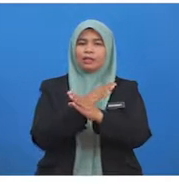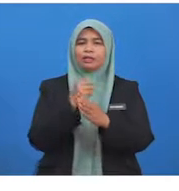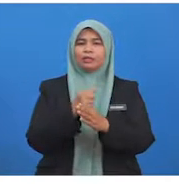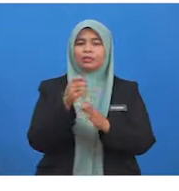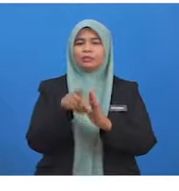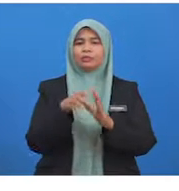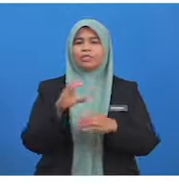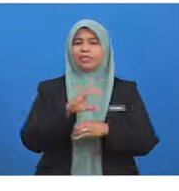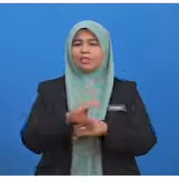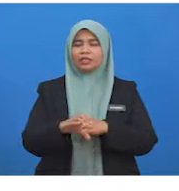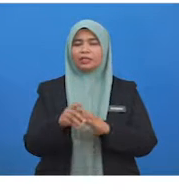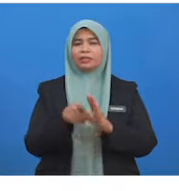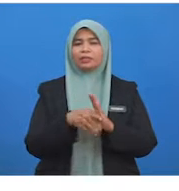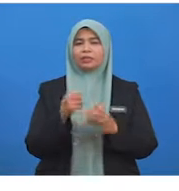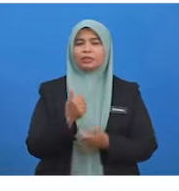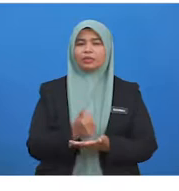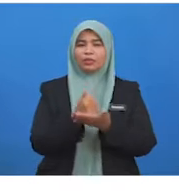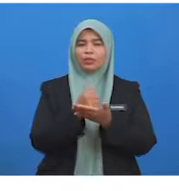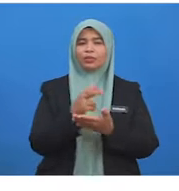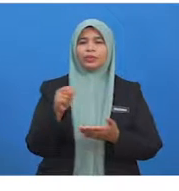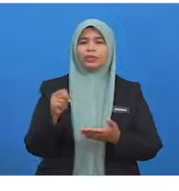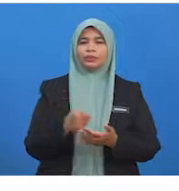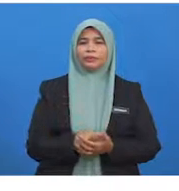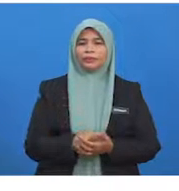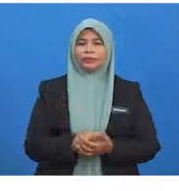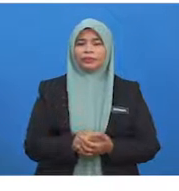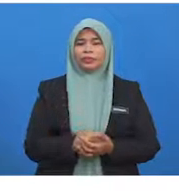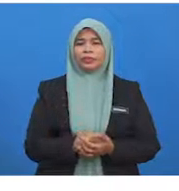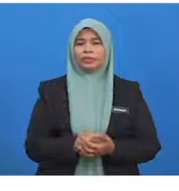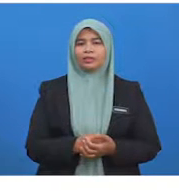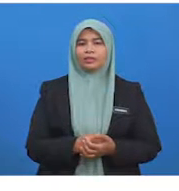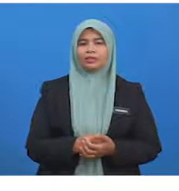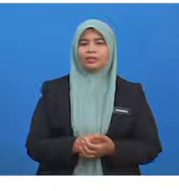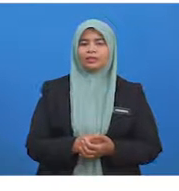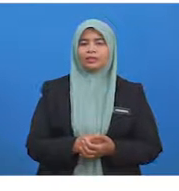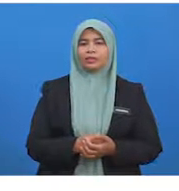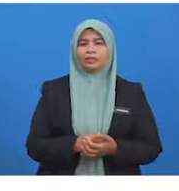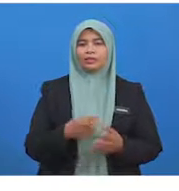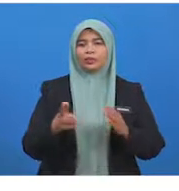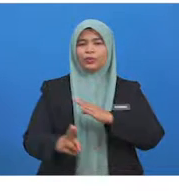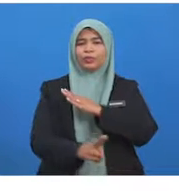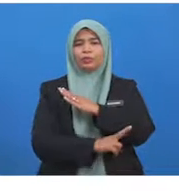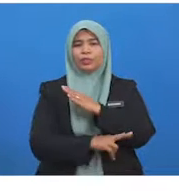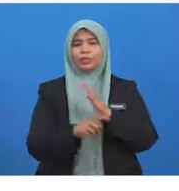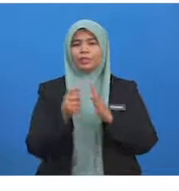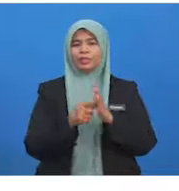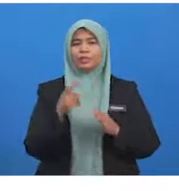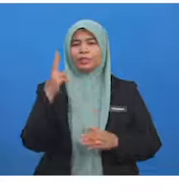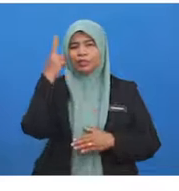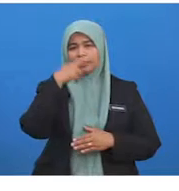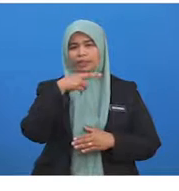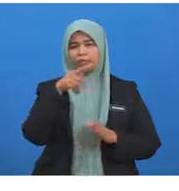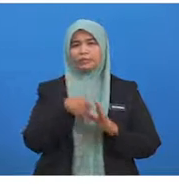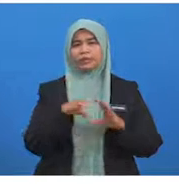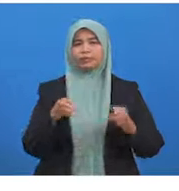pada istilah ialah hukuman terhadap perbuatan maksiat atau jenayah yang